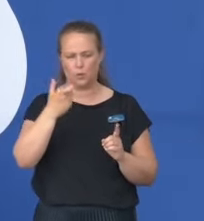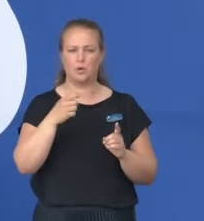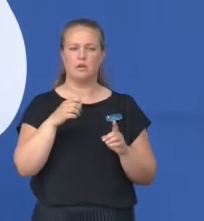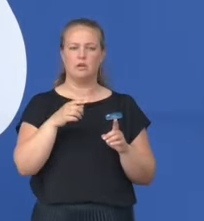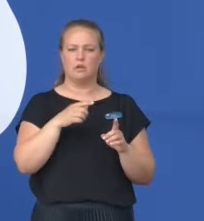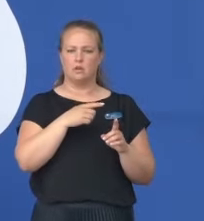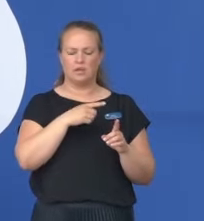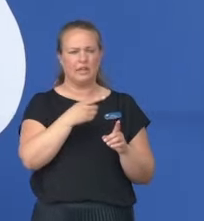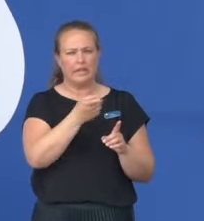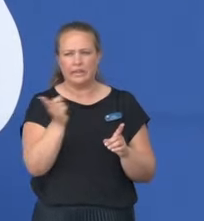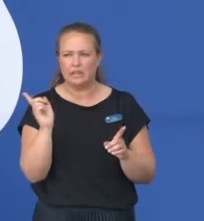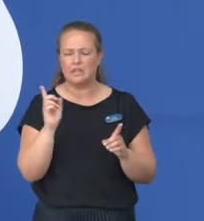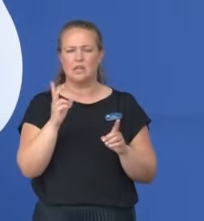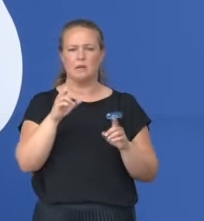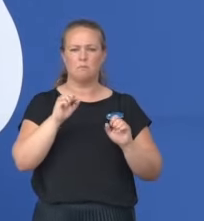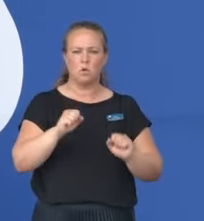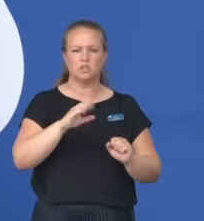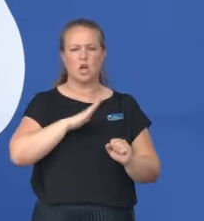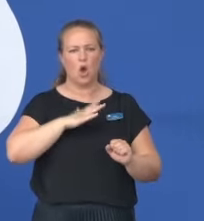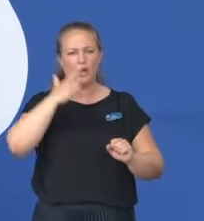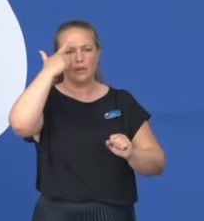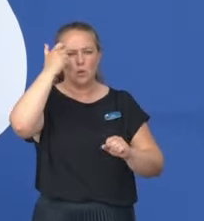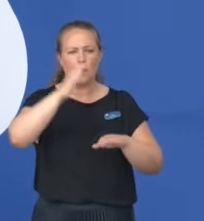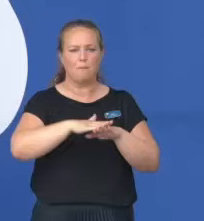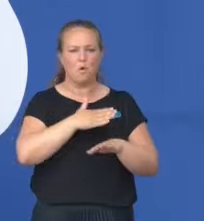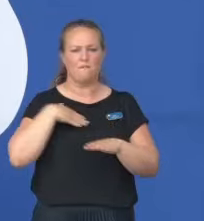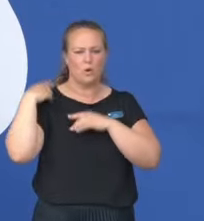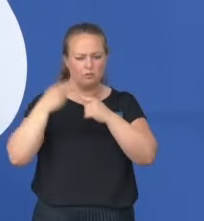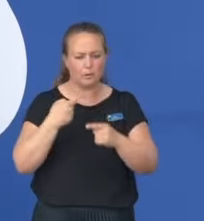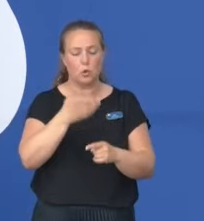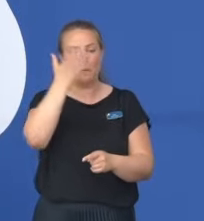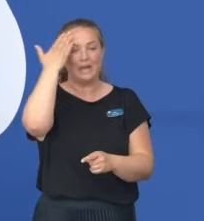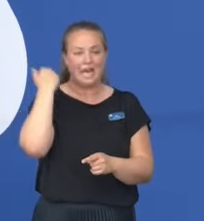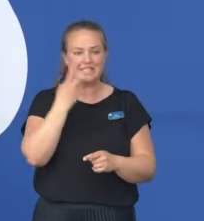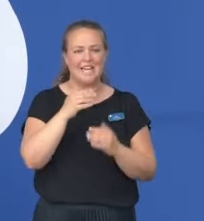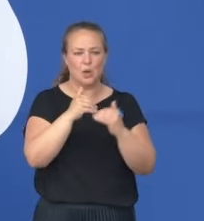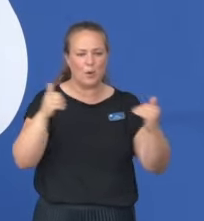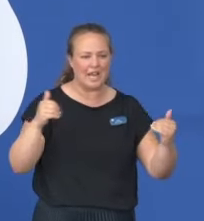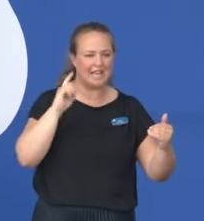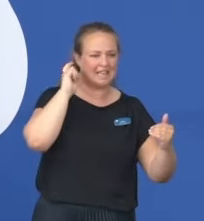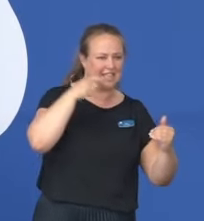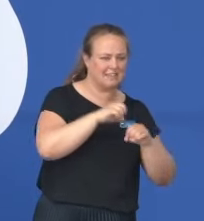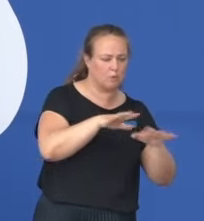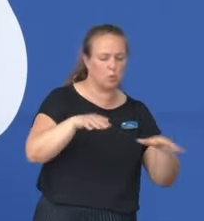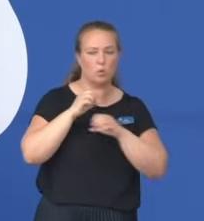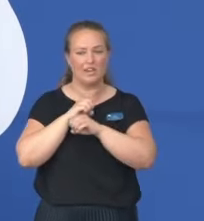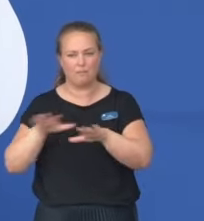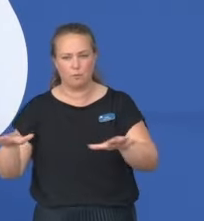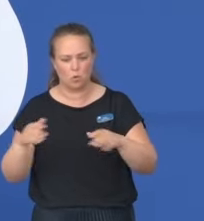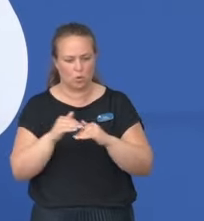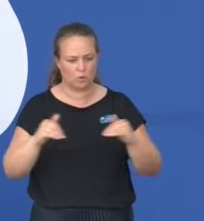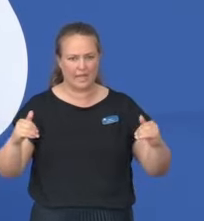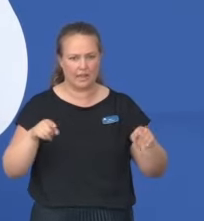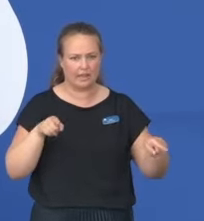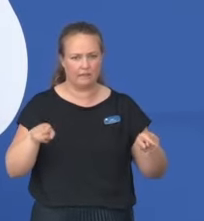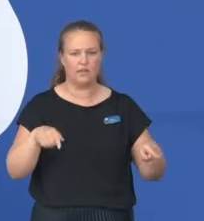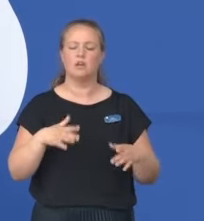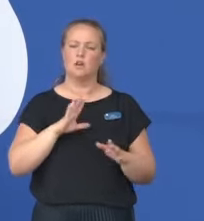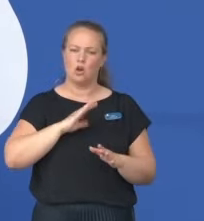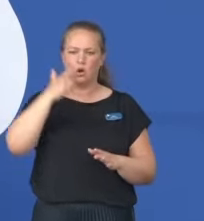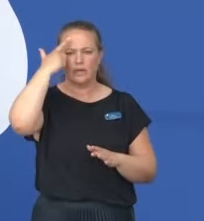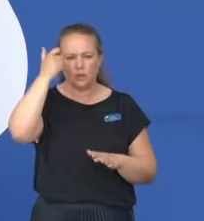vår generation. Ha en stor tilltro till att de kan skilja på desinformation och riktig information. Ha en stor tilltro på att de vill förändra, att de vill gå och rösta. För det är det vi